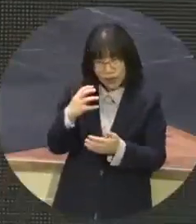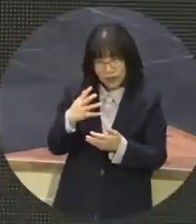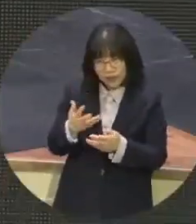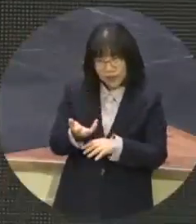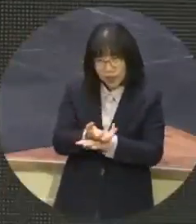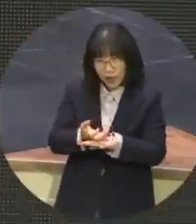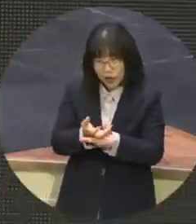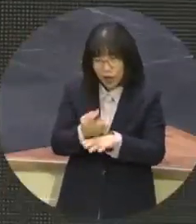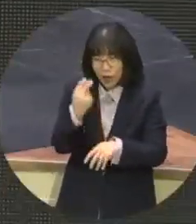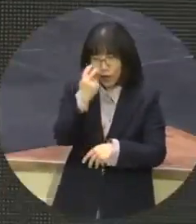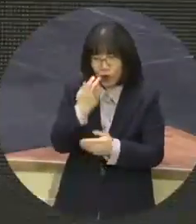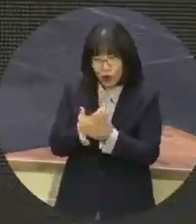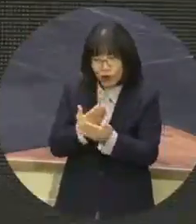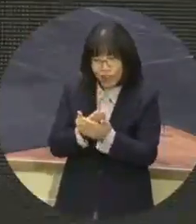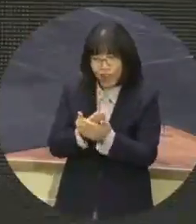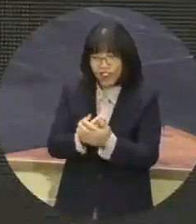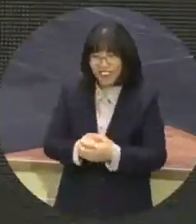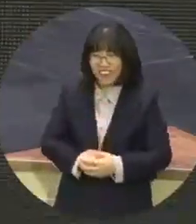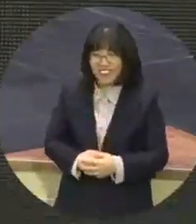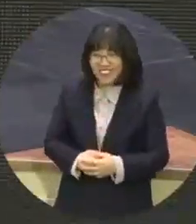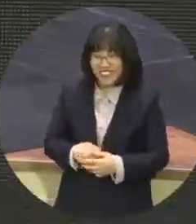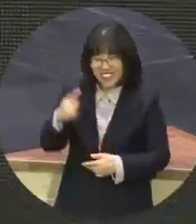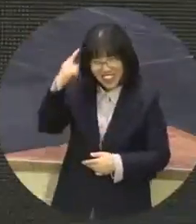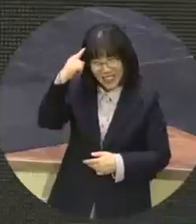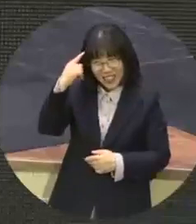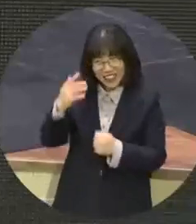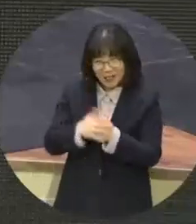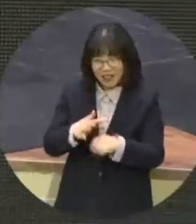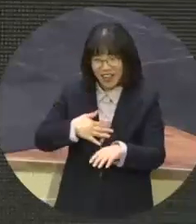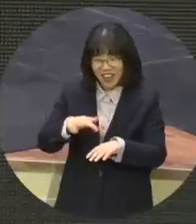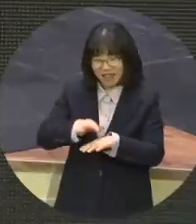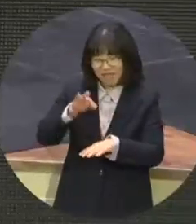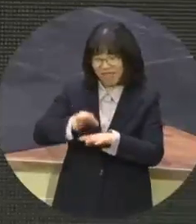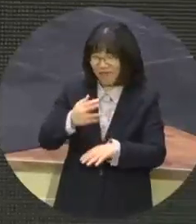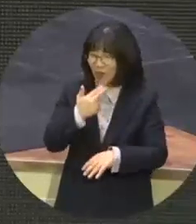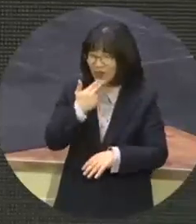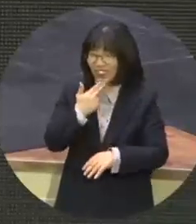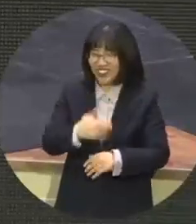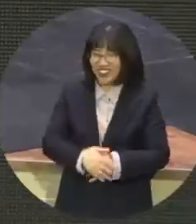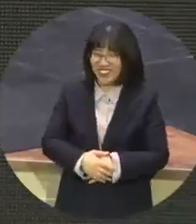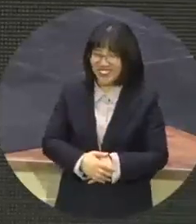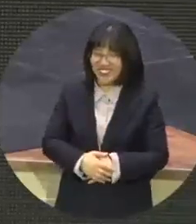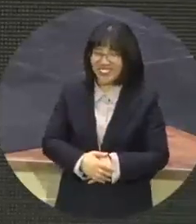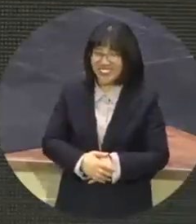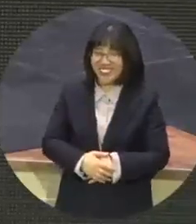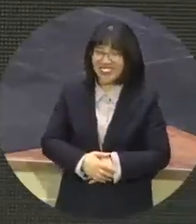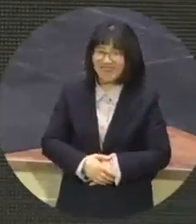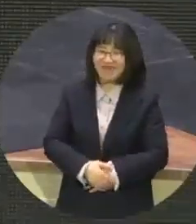그래서 내 머리가 안 빠지는 거예요.